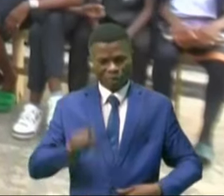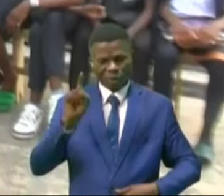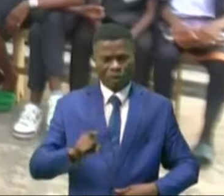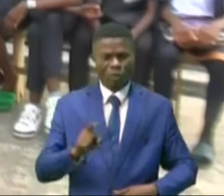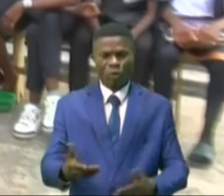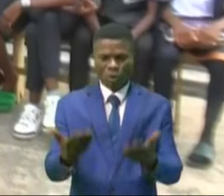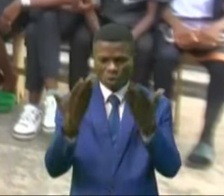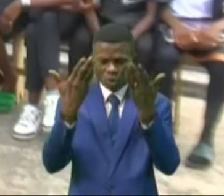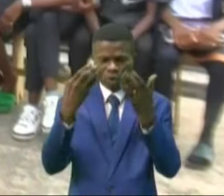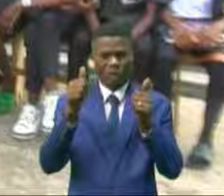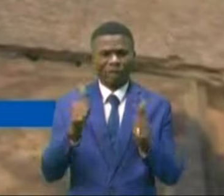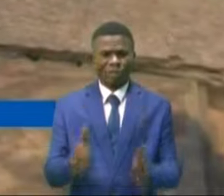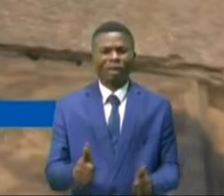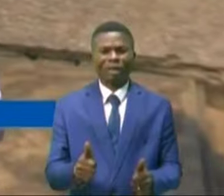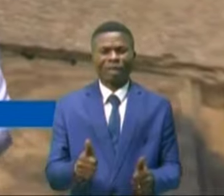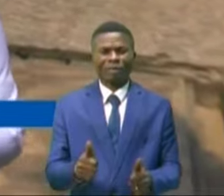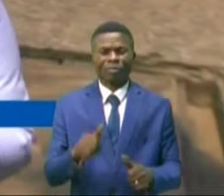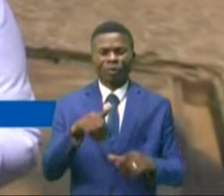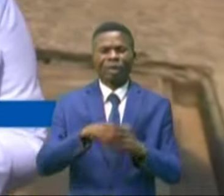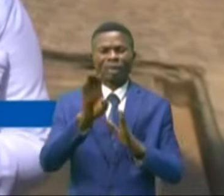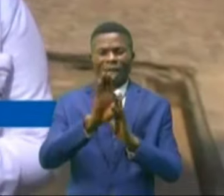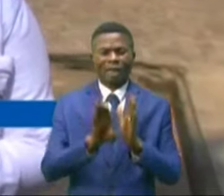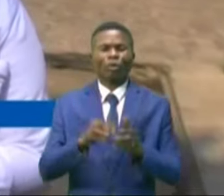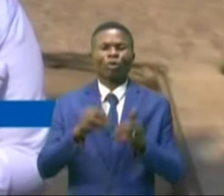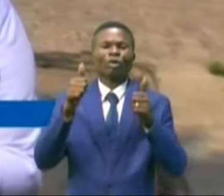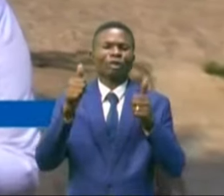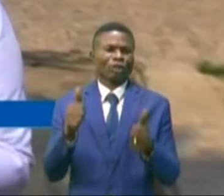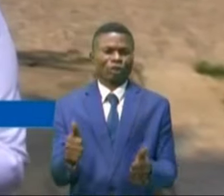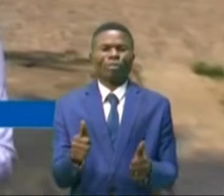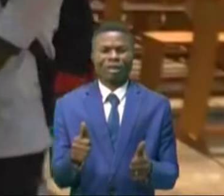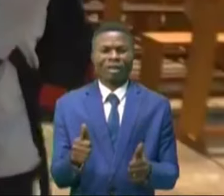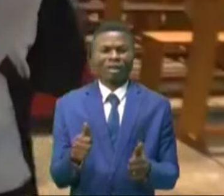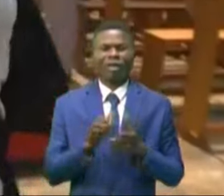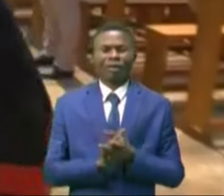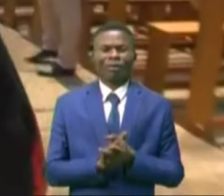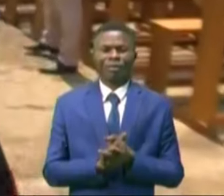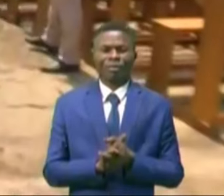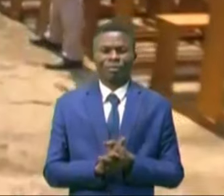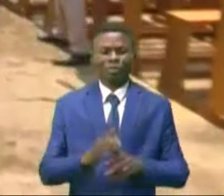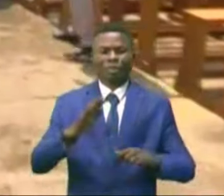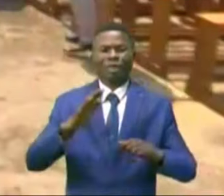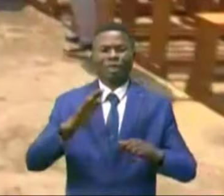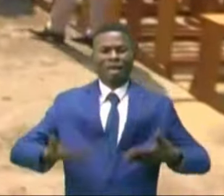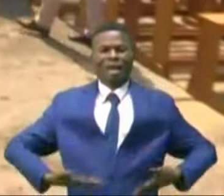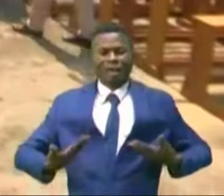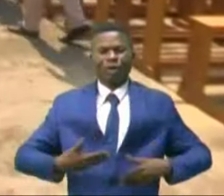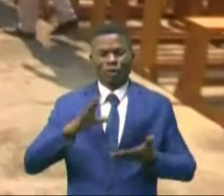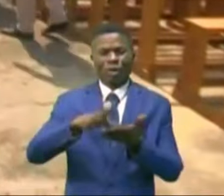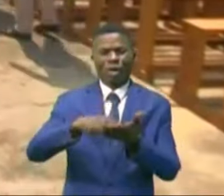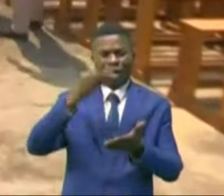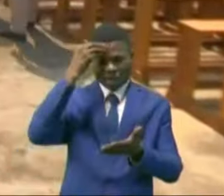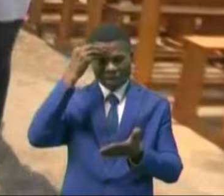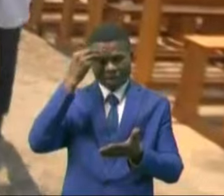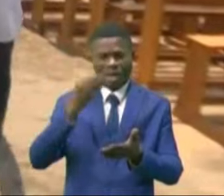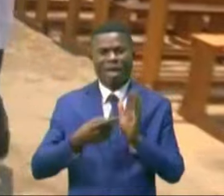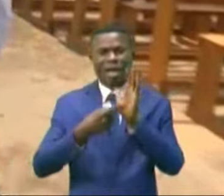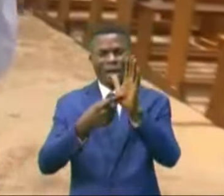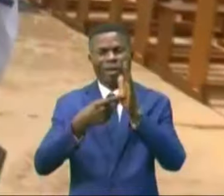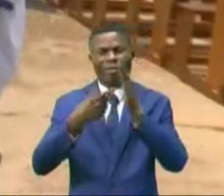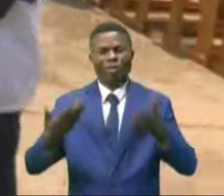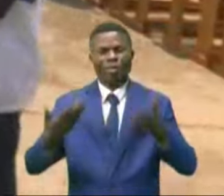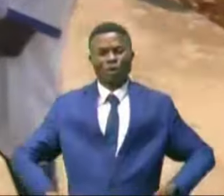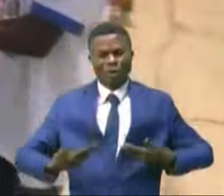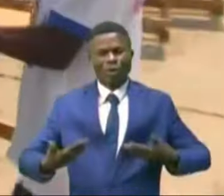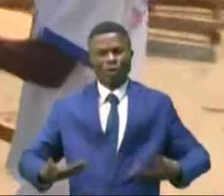bien étudier dans de bonnes conditions. Satisfaction pour les élèves qui ont exprimé leur